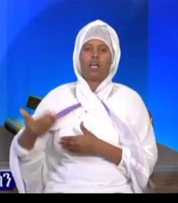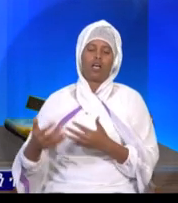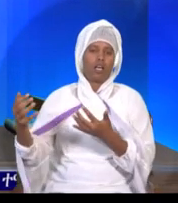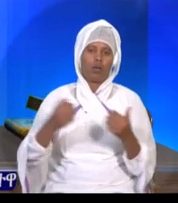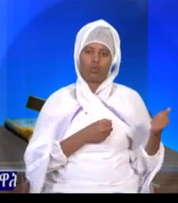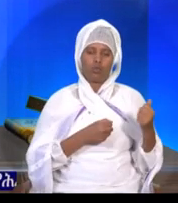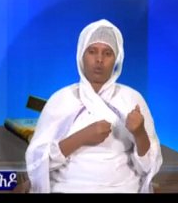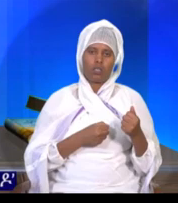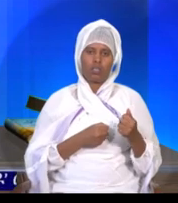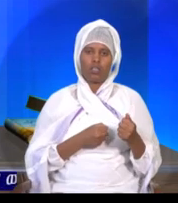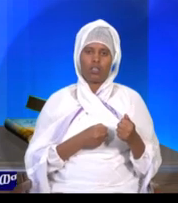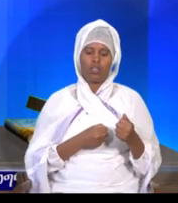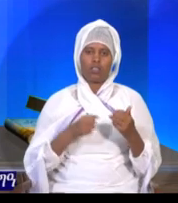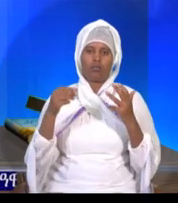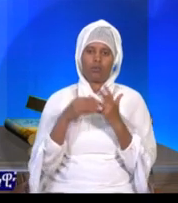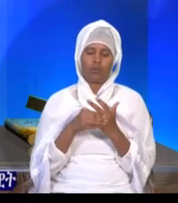ንዓ ወረሳ ይብል